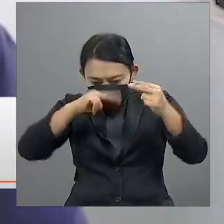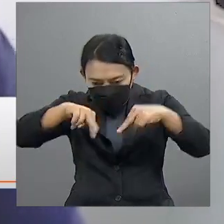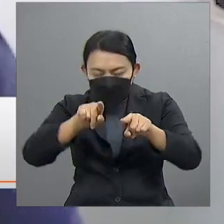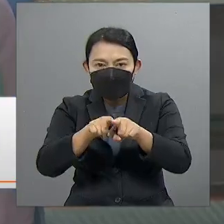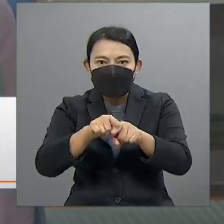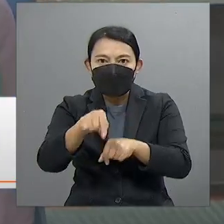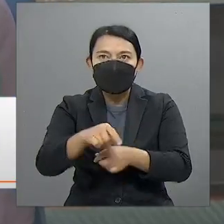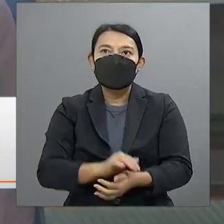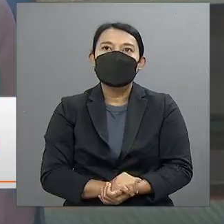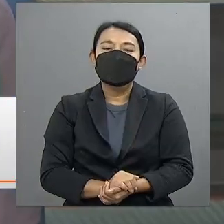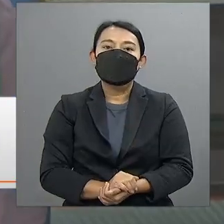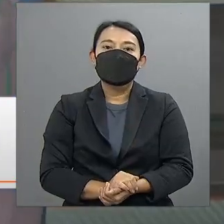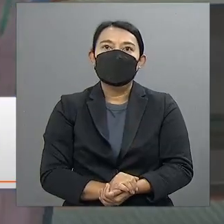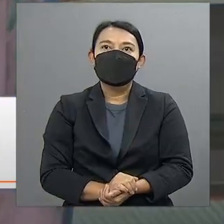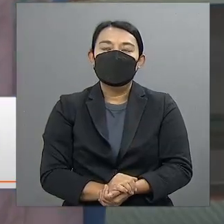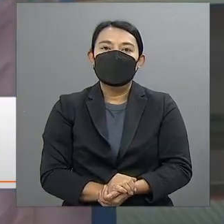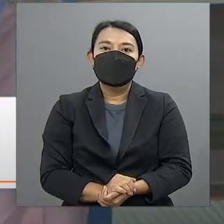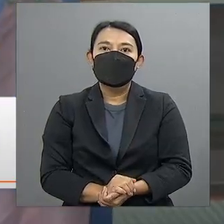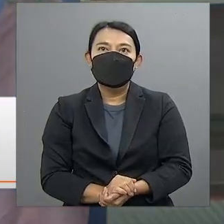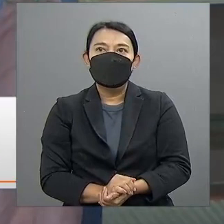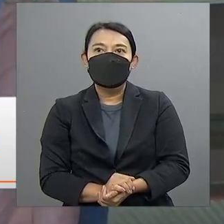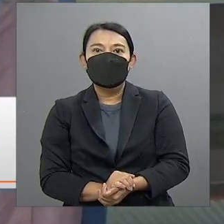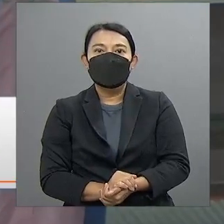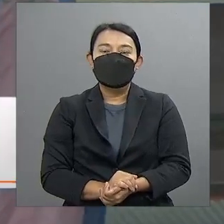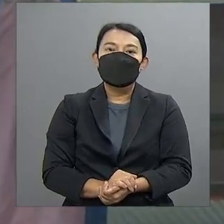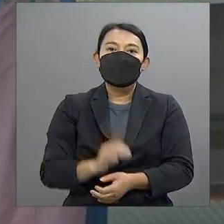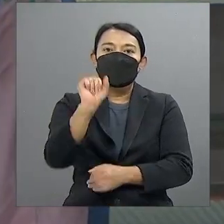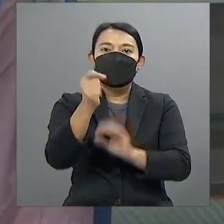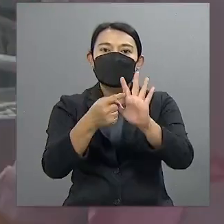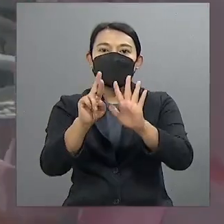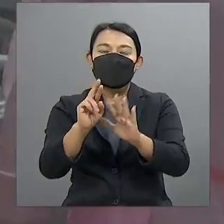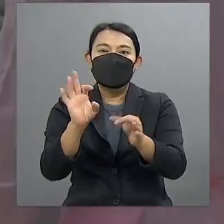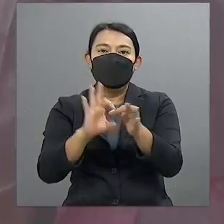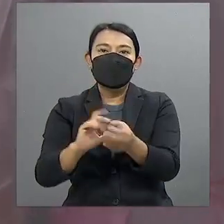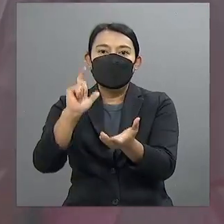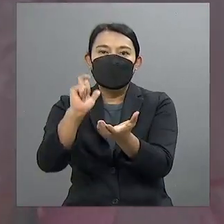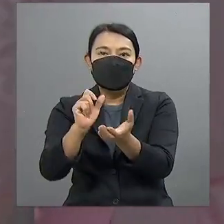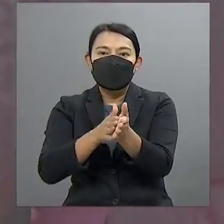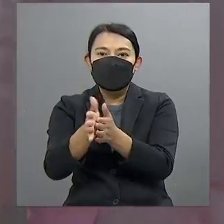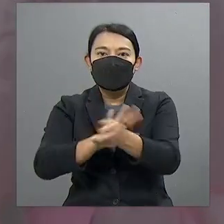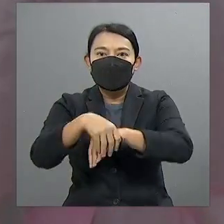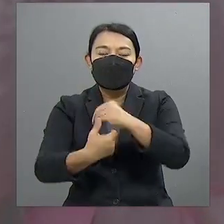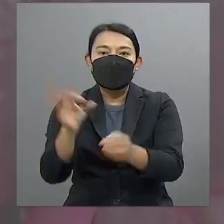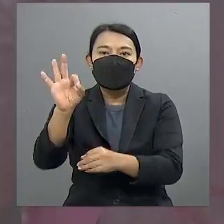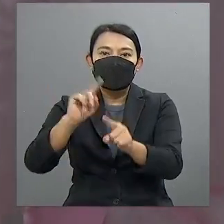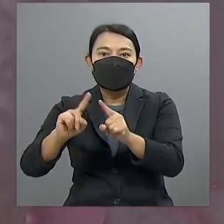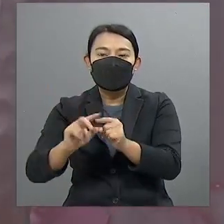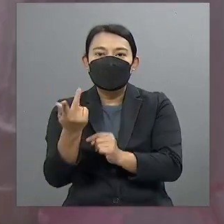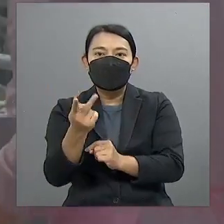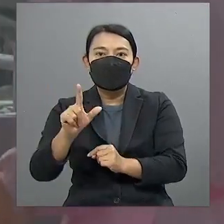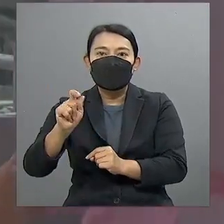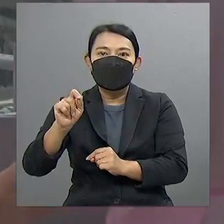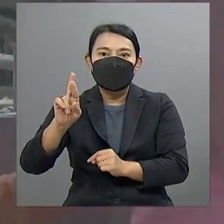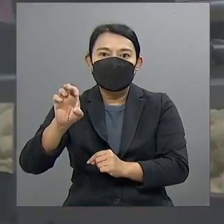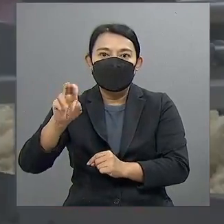านแล้วนะครับแล้วก็เรื่องของการใช้พวกสารเคมีว่าจะเป็นเรื่องของแอลกอฮอล์นะครับหรือว่าเรื่องของพวกคลอรีนหรือว่าพวกของควันสารฆ่าเชื้อก็สามารถท